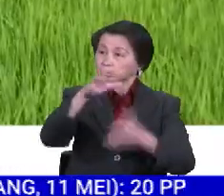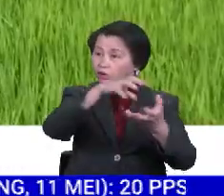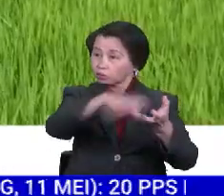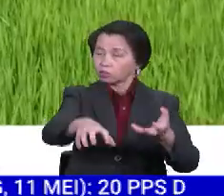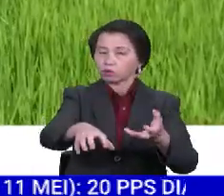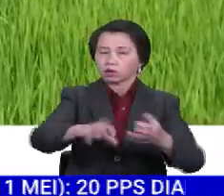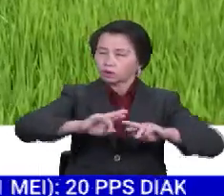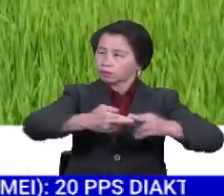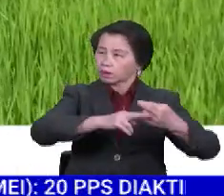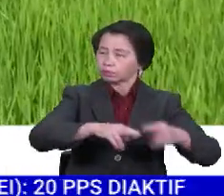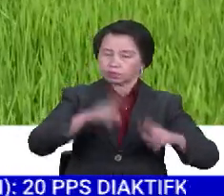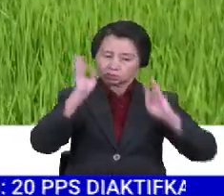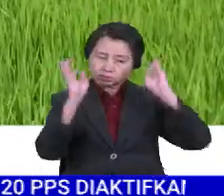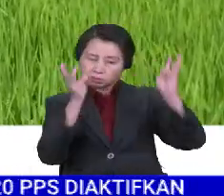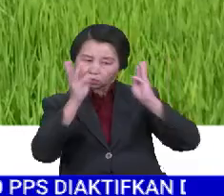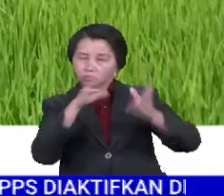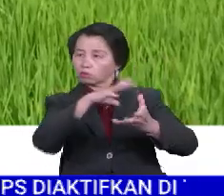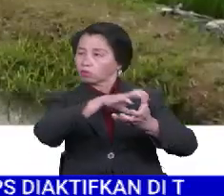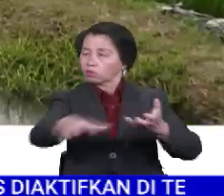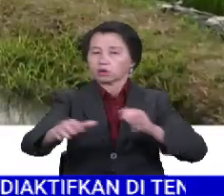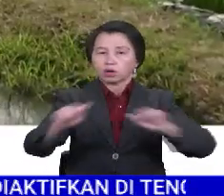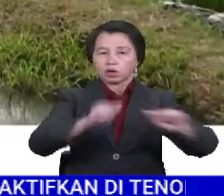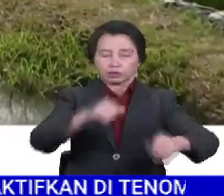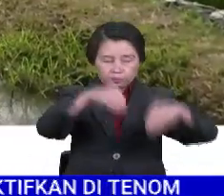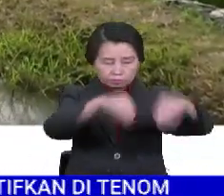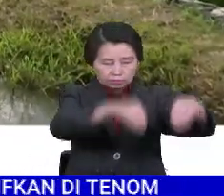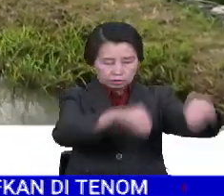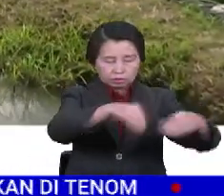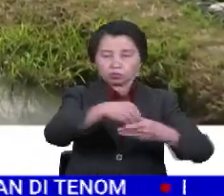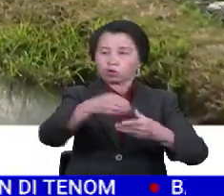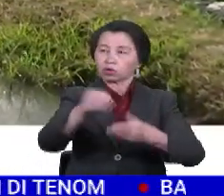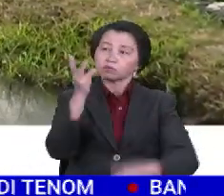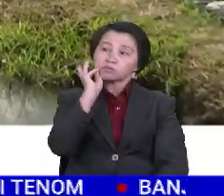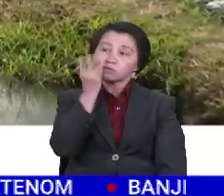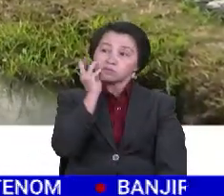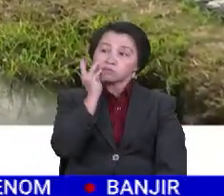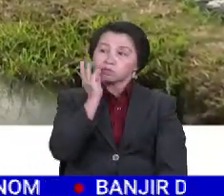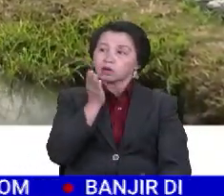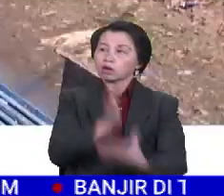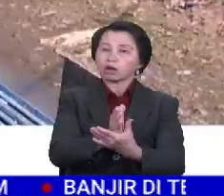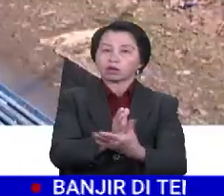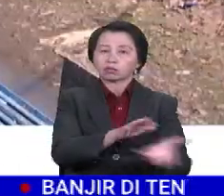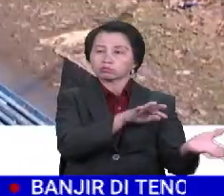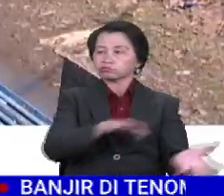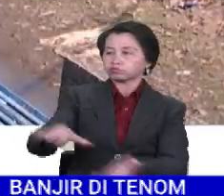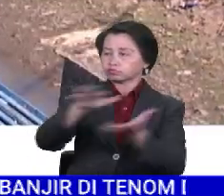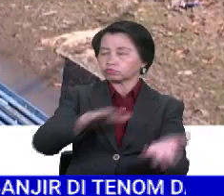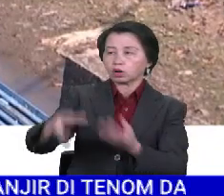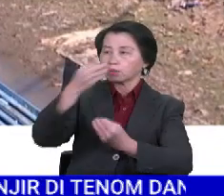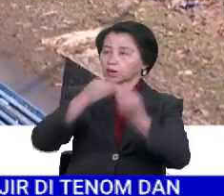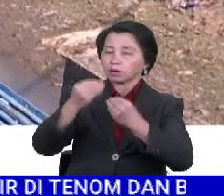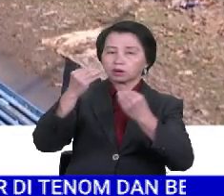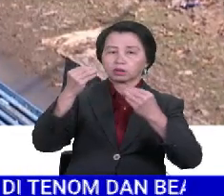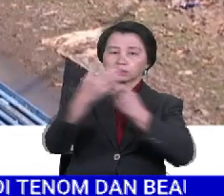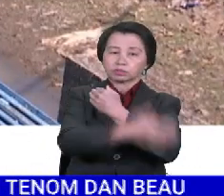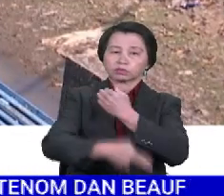proses baik pulih dikhuatiri menjejaskan aktiviti penanaman dan pengeluaran padi hingga mengganggu rantaian bekalan makanan negara.